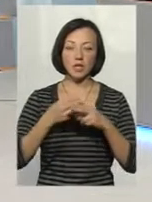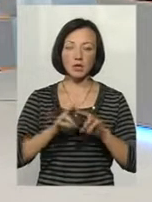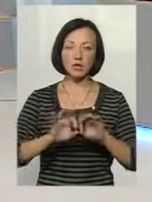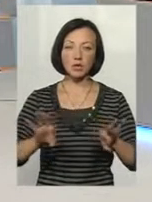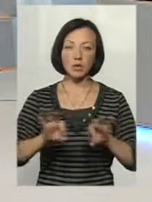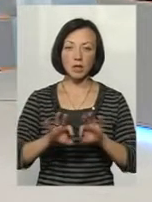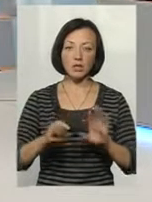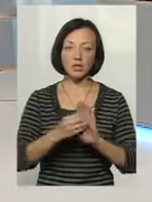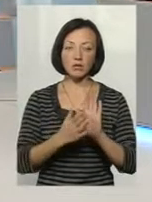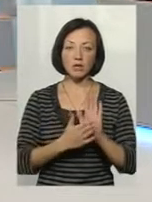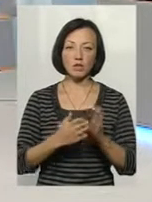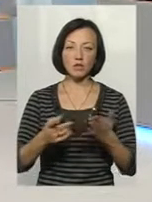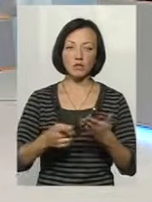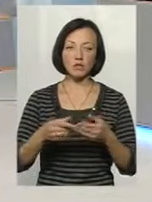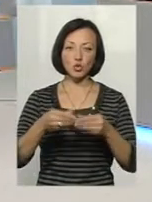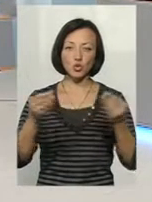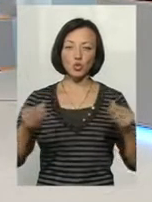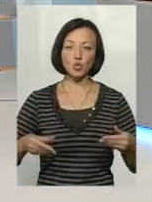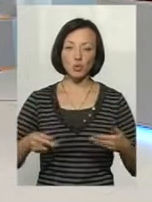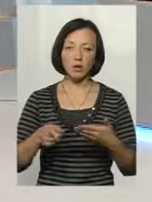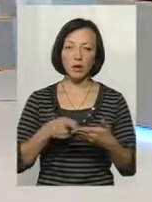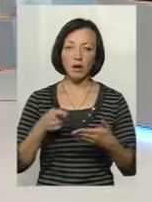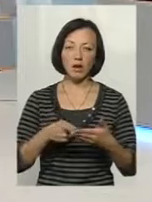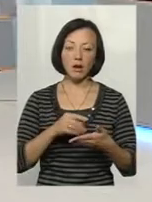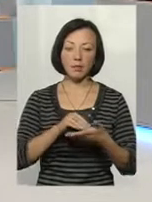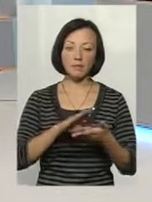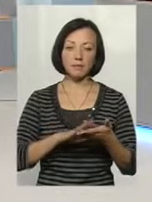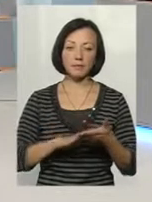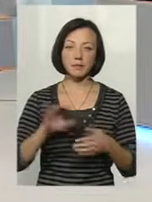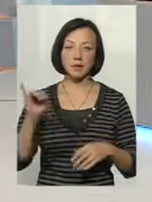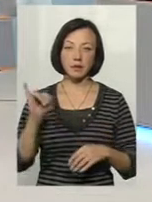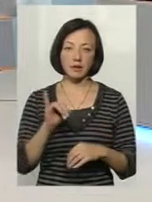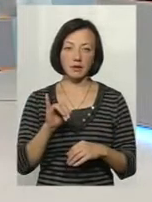з реєстрацією в журналі і з реєстрацією в